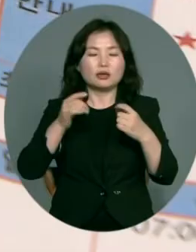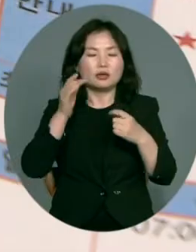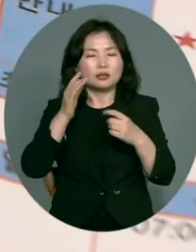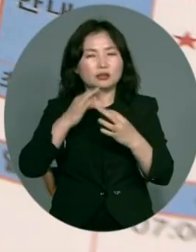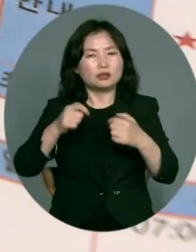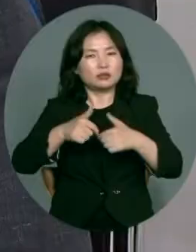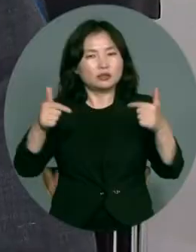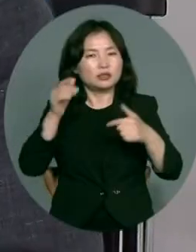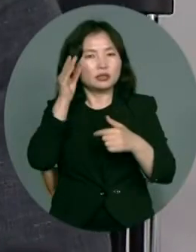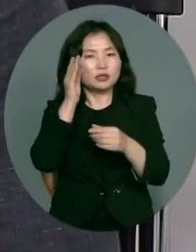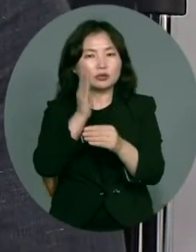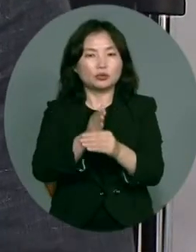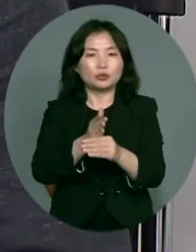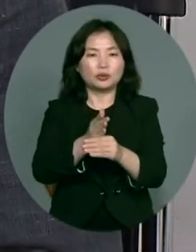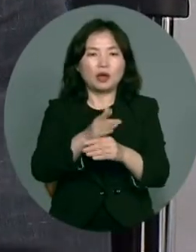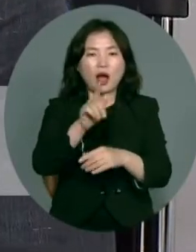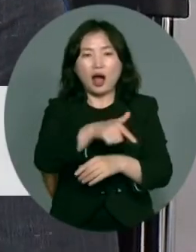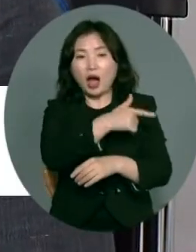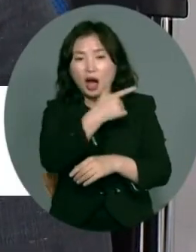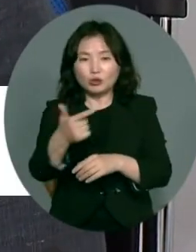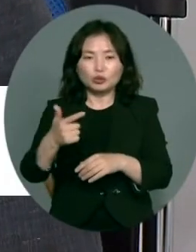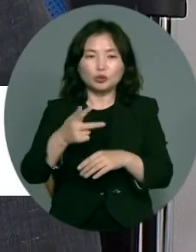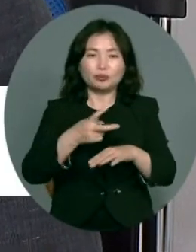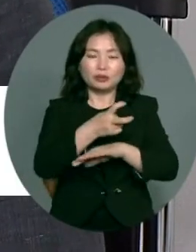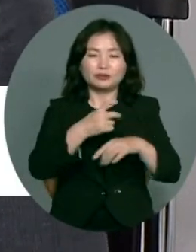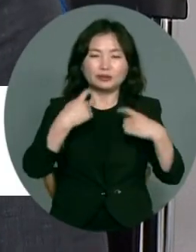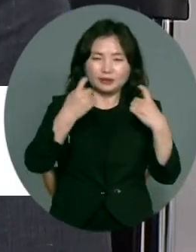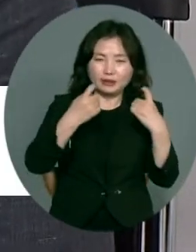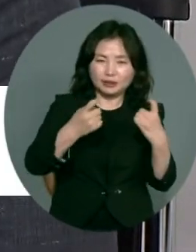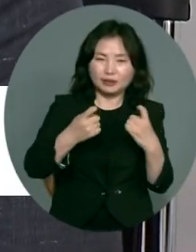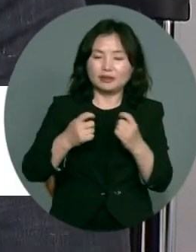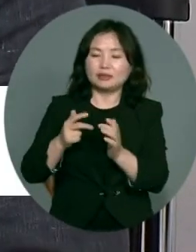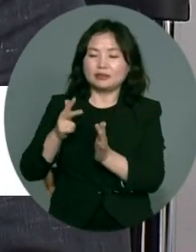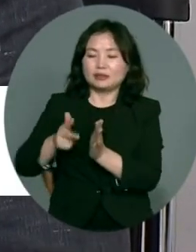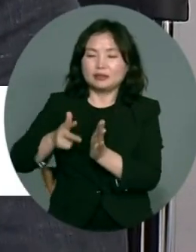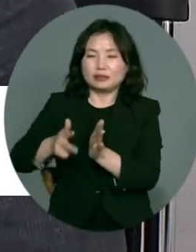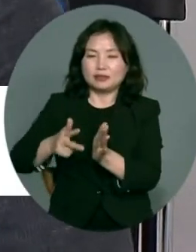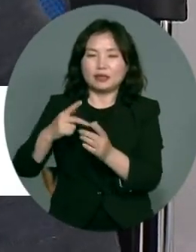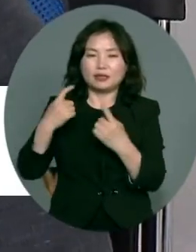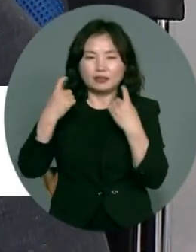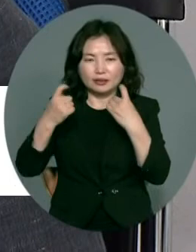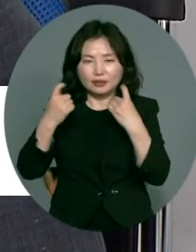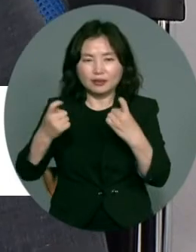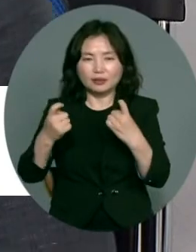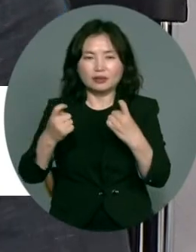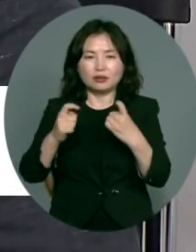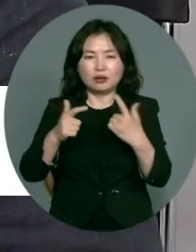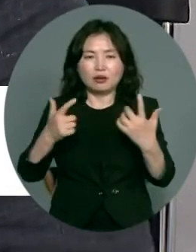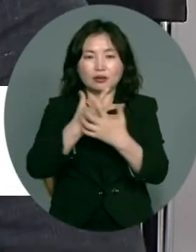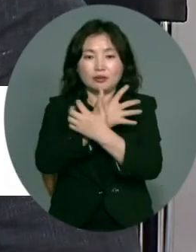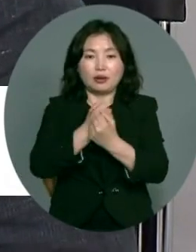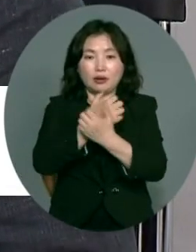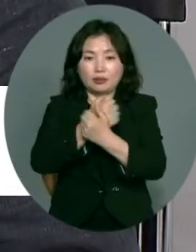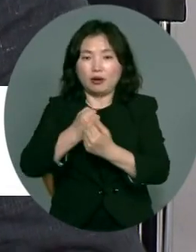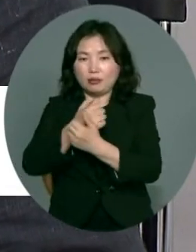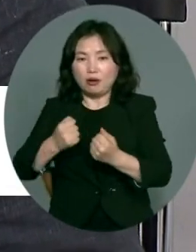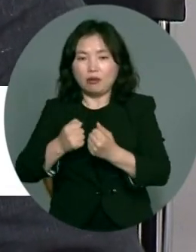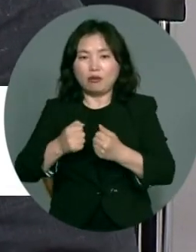기대감도 큽니다. 당일로 다녀올 수 있는 버스 여행, 그리고 기차 여행, 이런